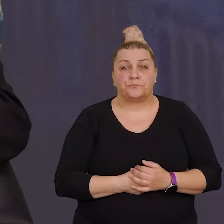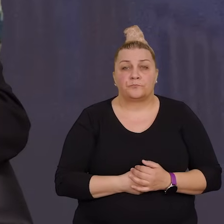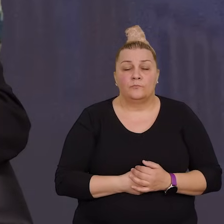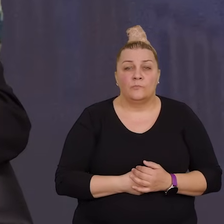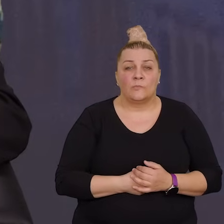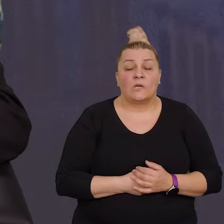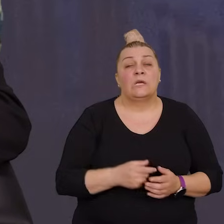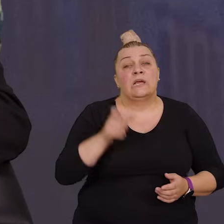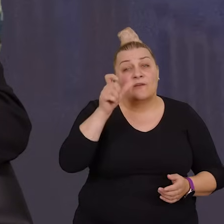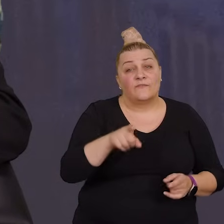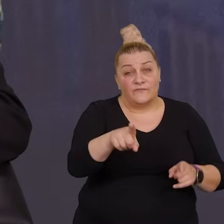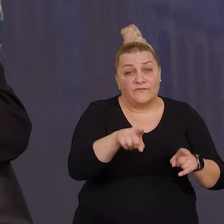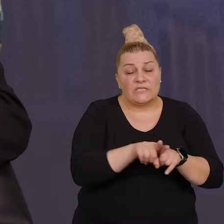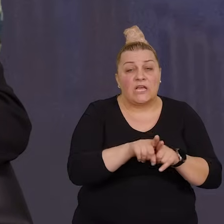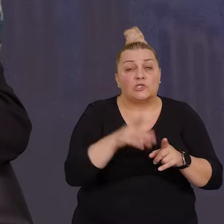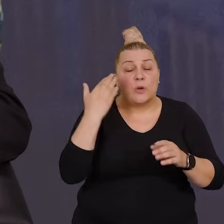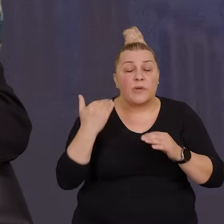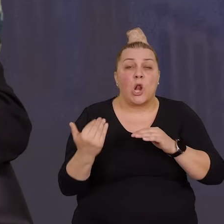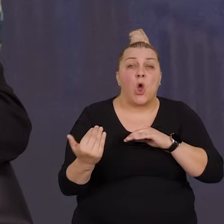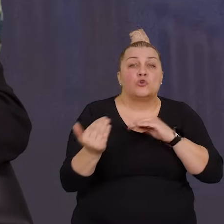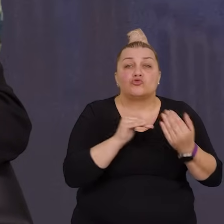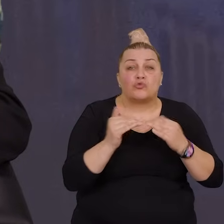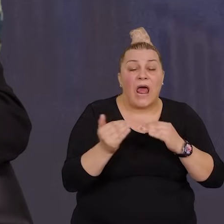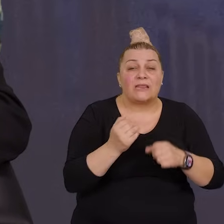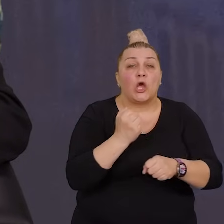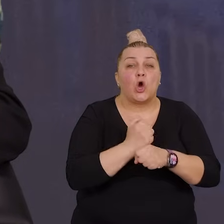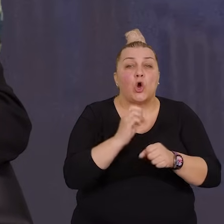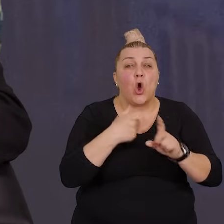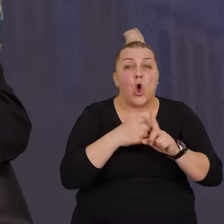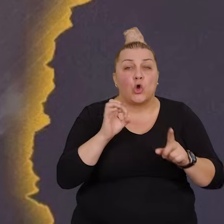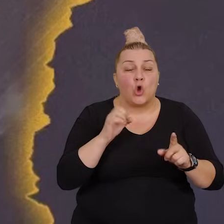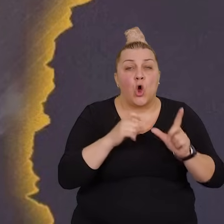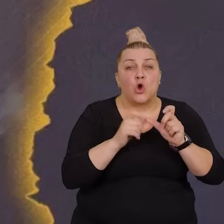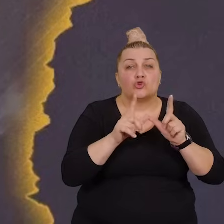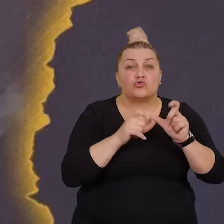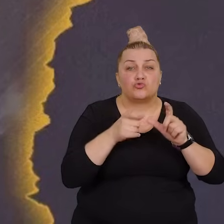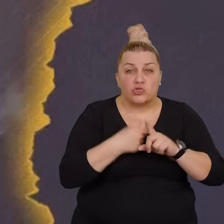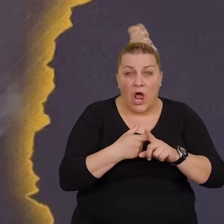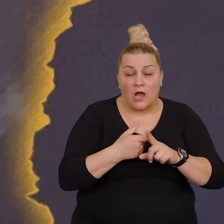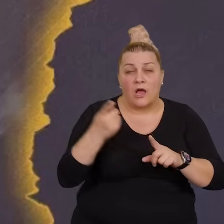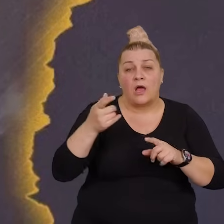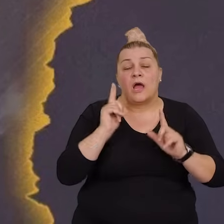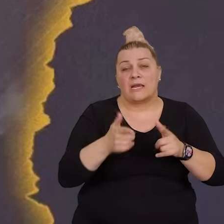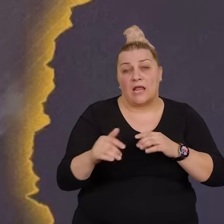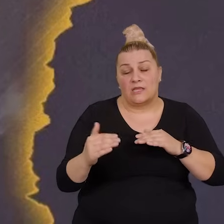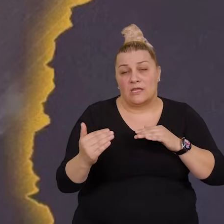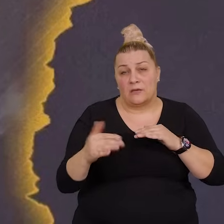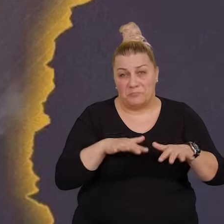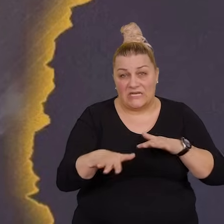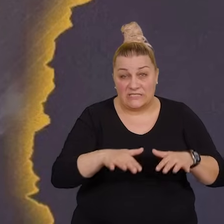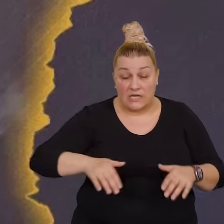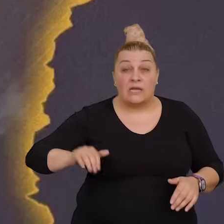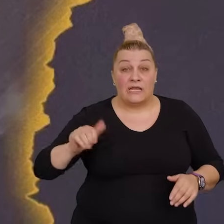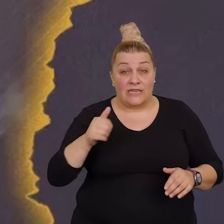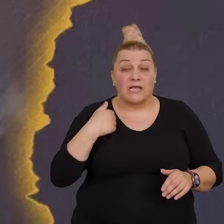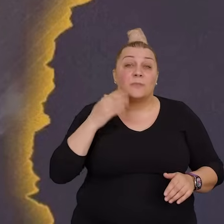bliski suradnik sa ratnim ministrom obožavanim, također Gojko Šuškom. Gojko Šušak je moj prijatelj još iz Kanade. Ja sam ga upoznao